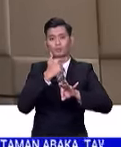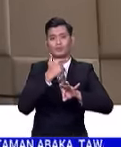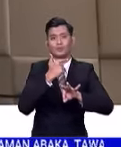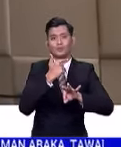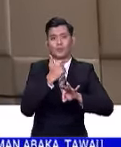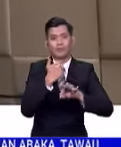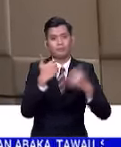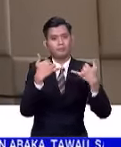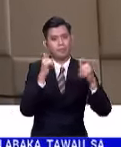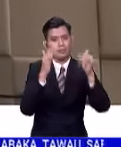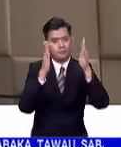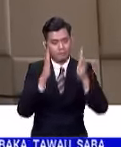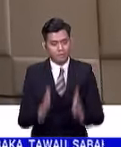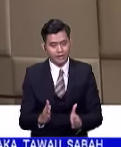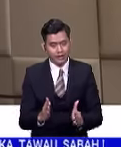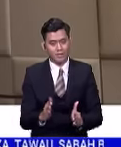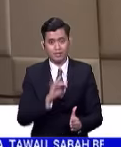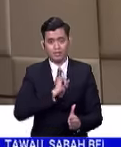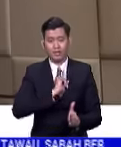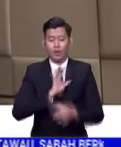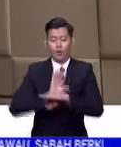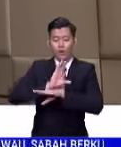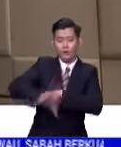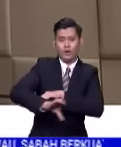ini terlalu kairah untuk